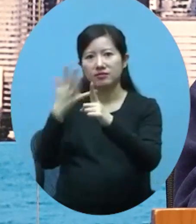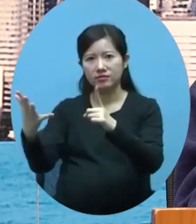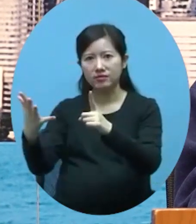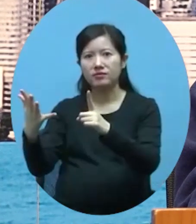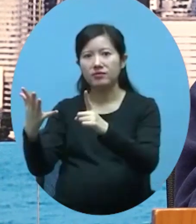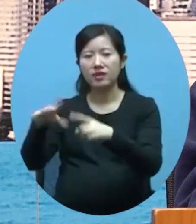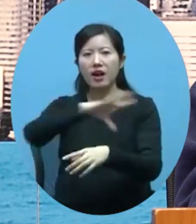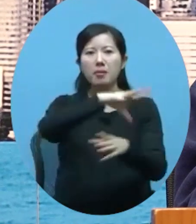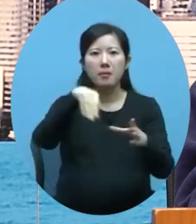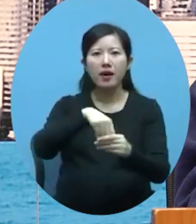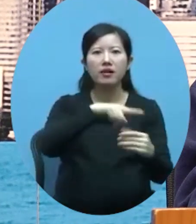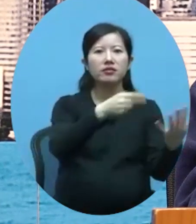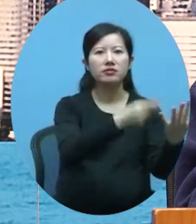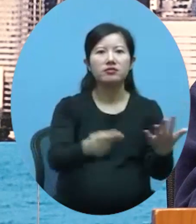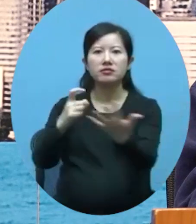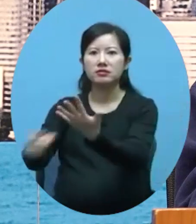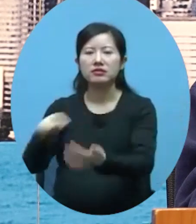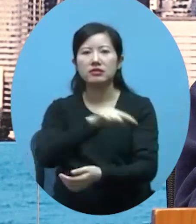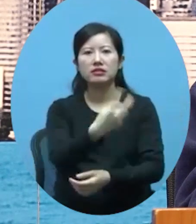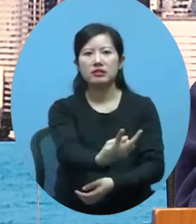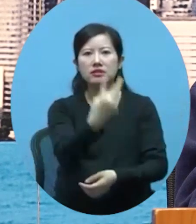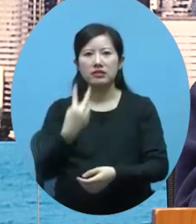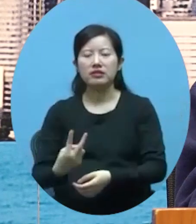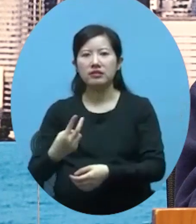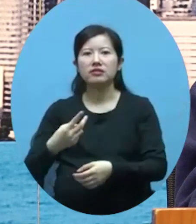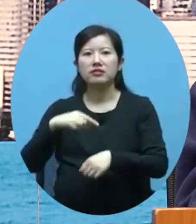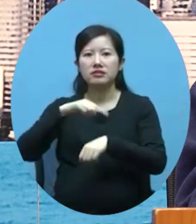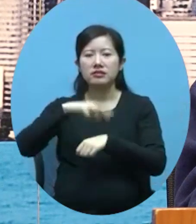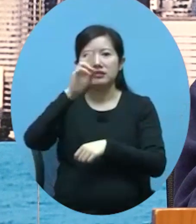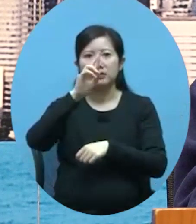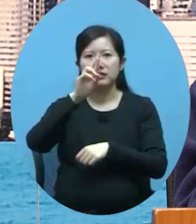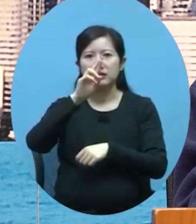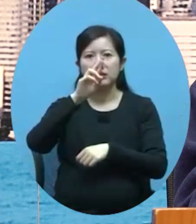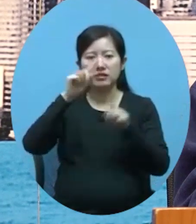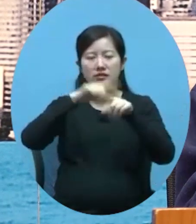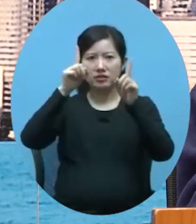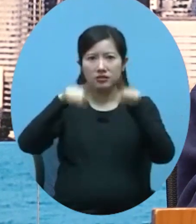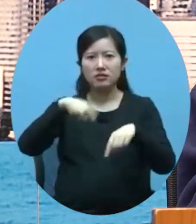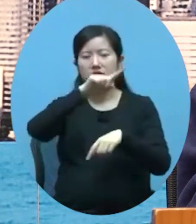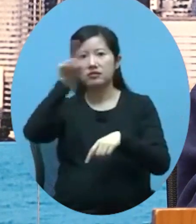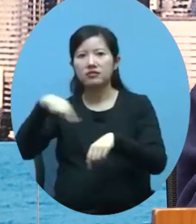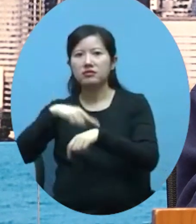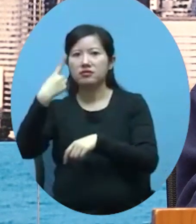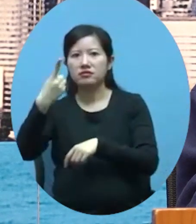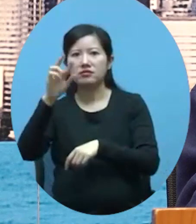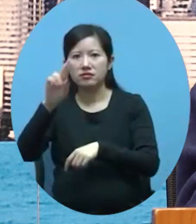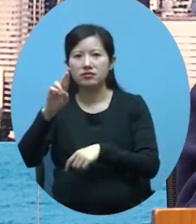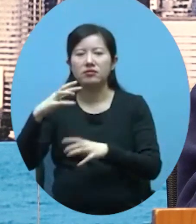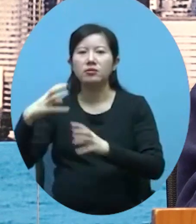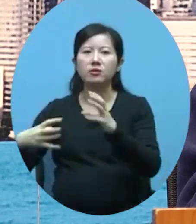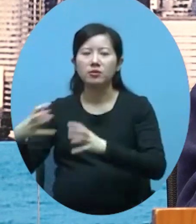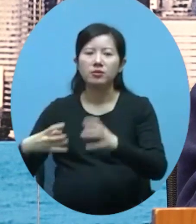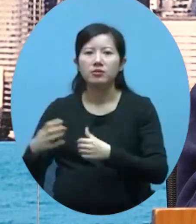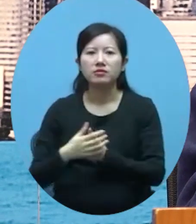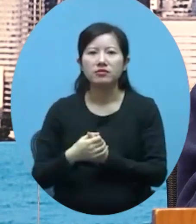和59个案那由11点半到1点钟那其中呢我们现在问